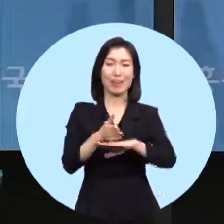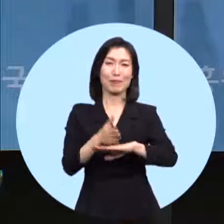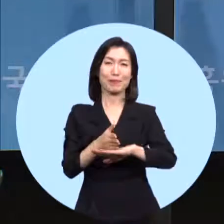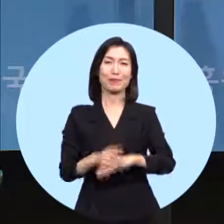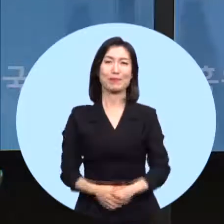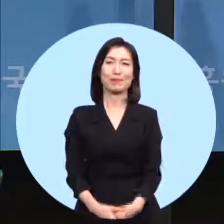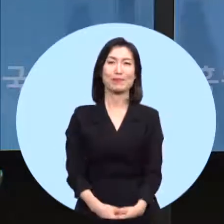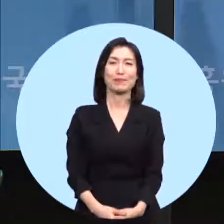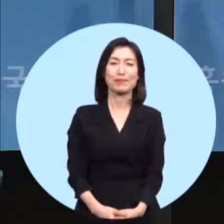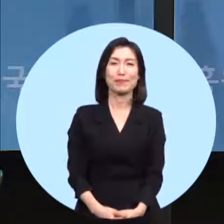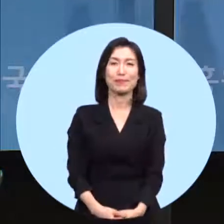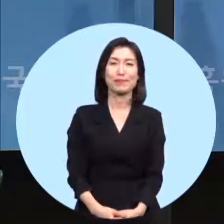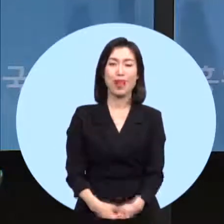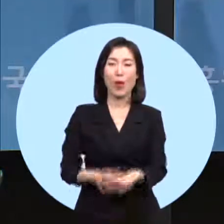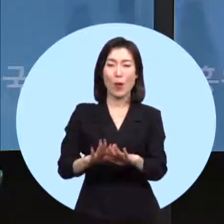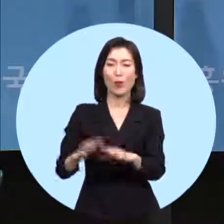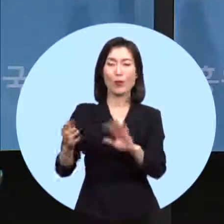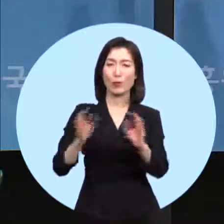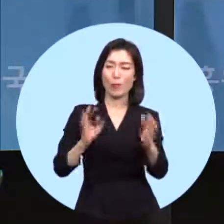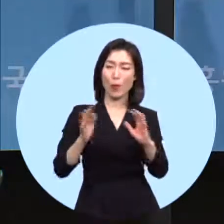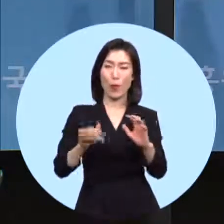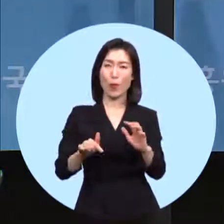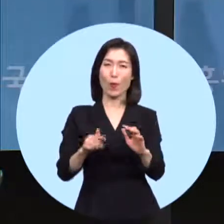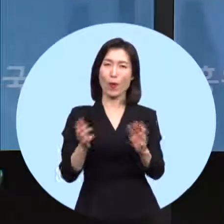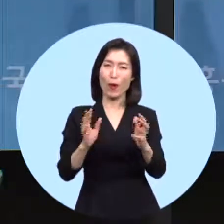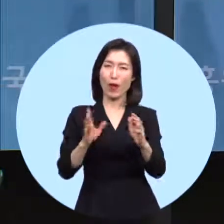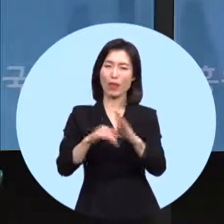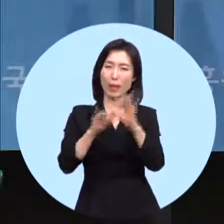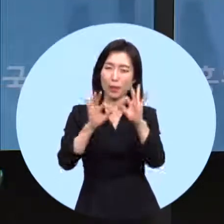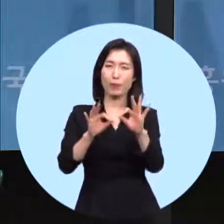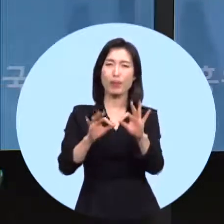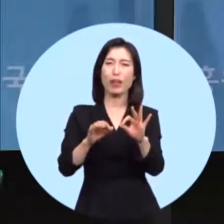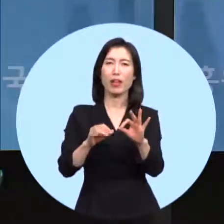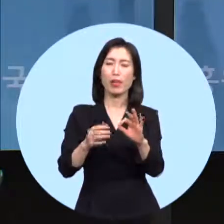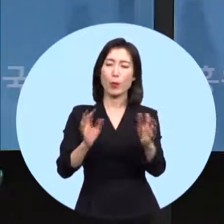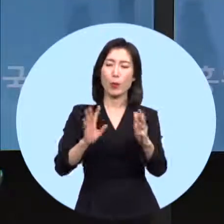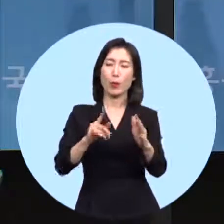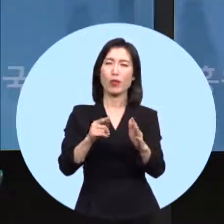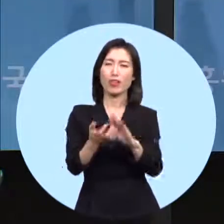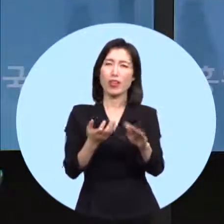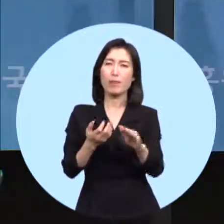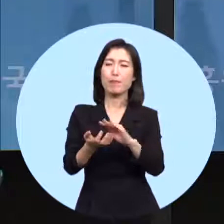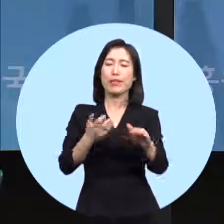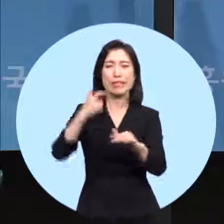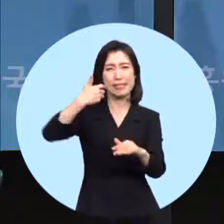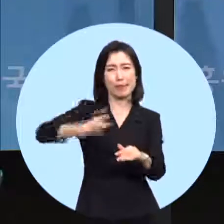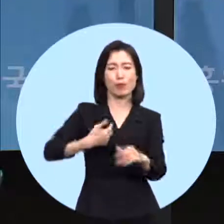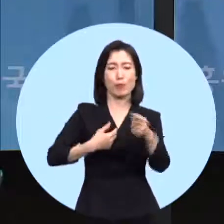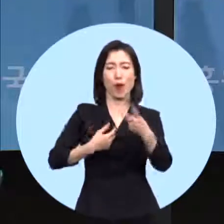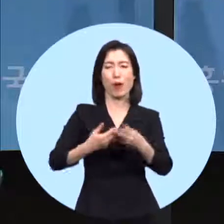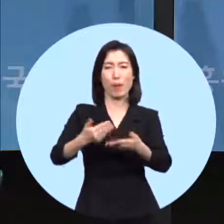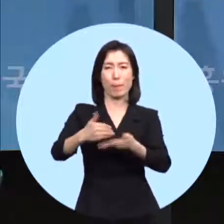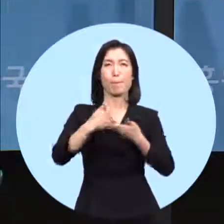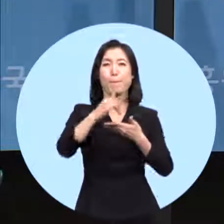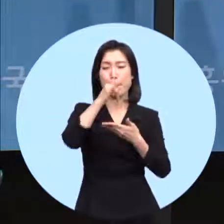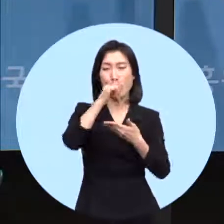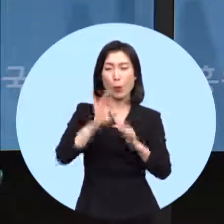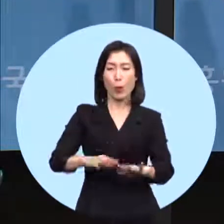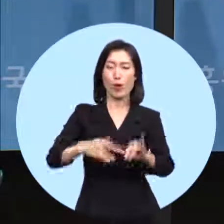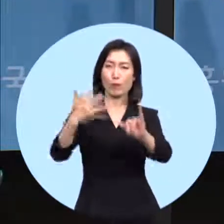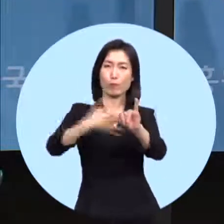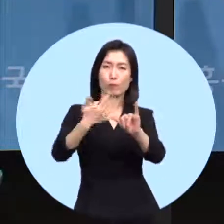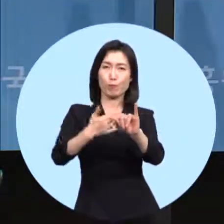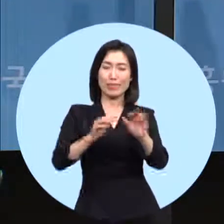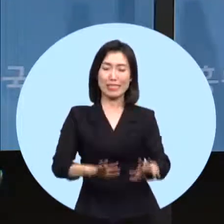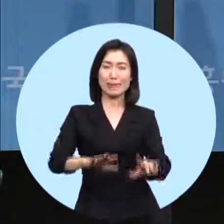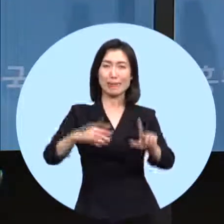한번 감사드리겠습니다. 그리고 저희가 또 컨퍼런스를 진행하면서 사전 질의서도 좀 받았고요. 또 현장을 통해서